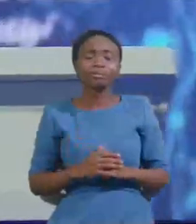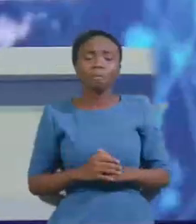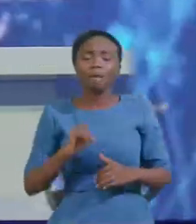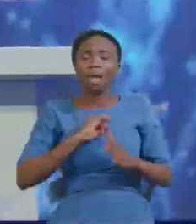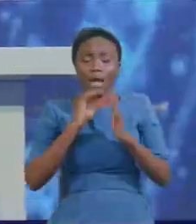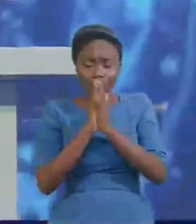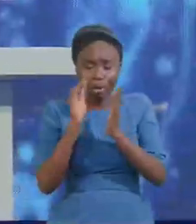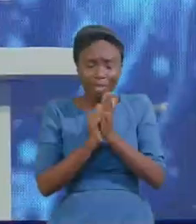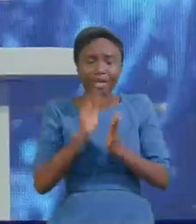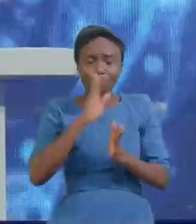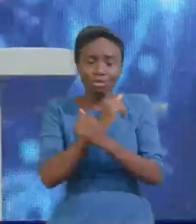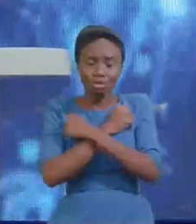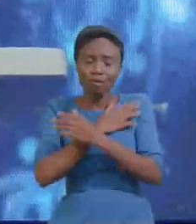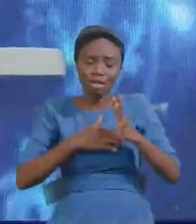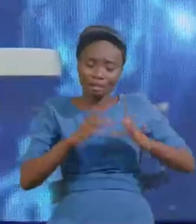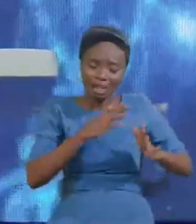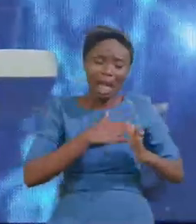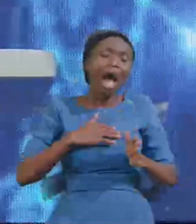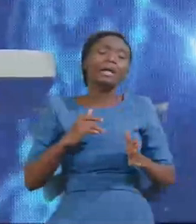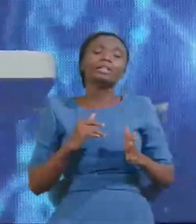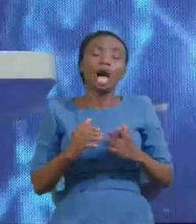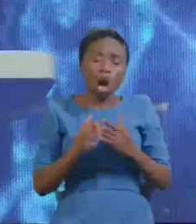Et tu as amené la paix pour tout le monde.